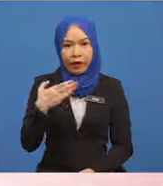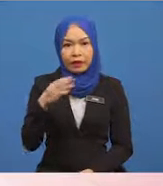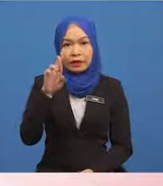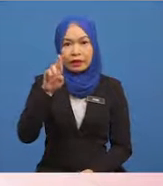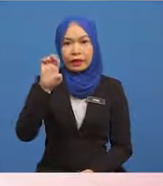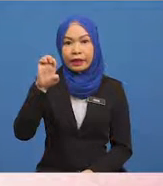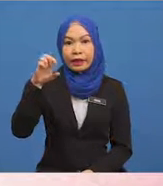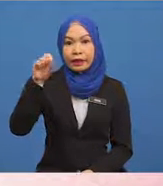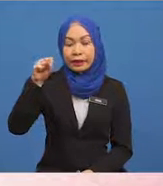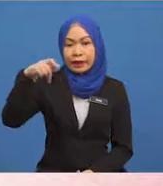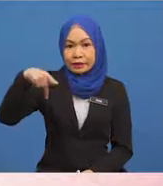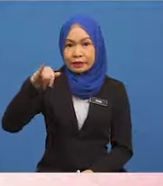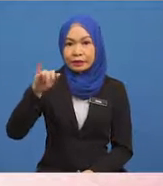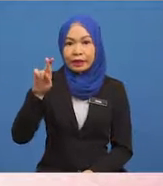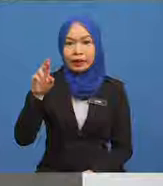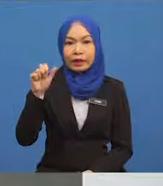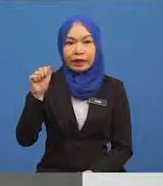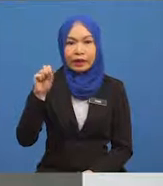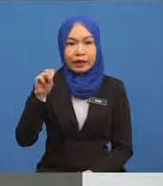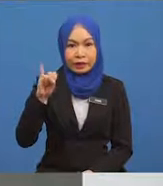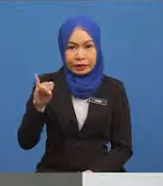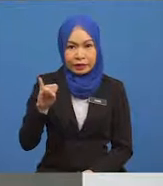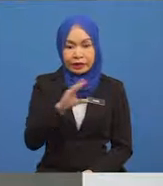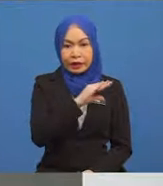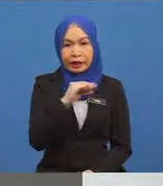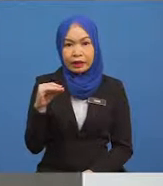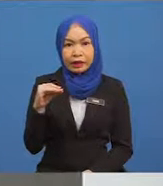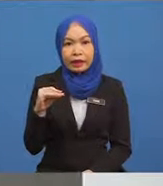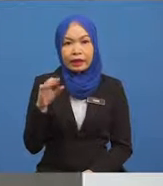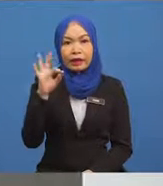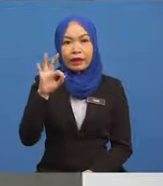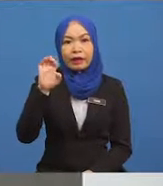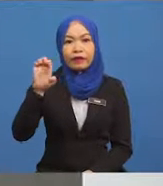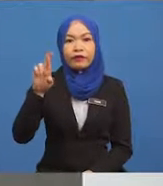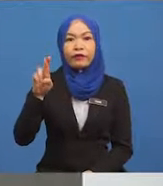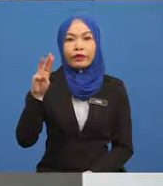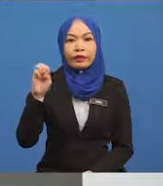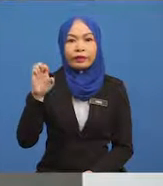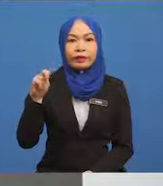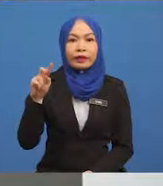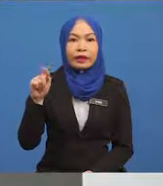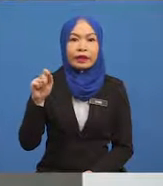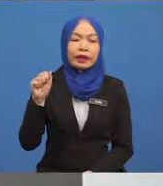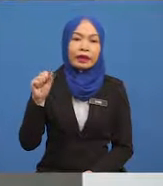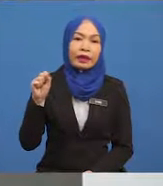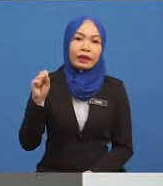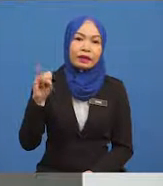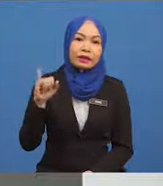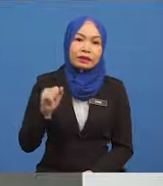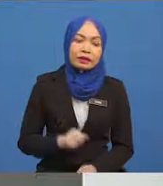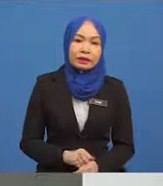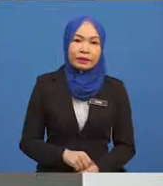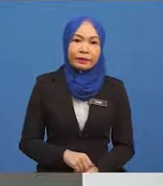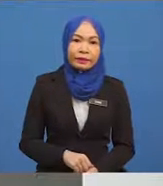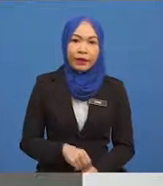dengan fermentasi. Baiklah murid-murid, mari kita mulakan. Sebagai